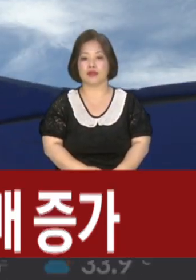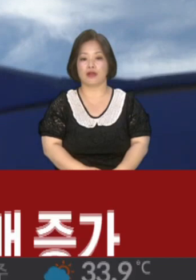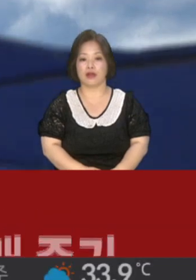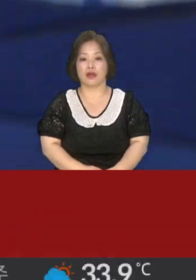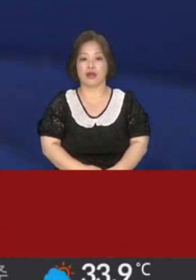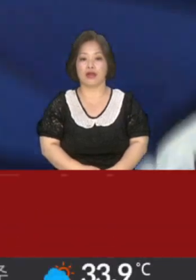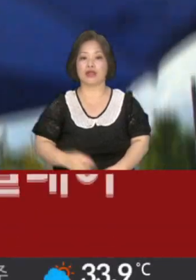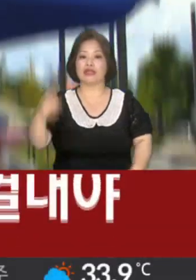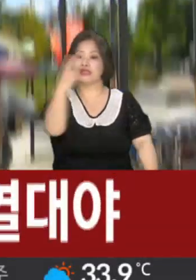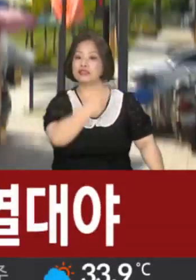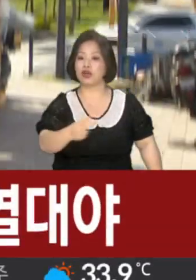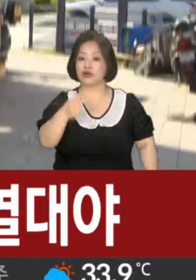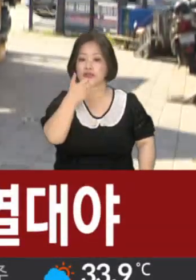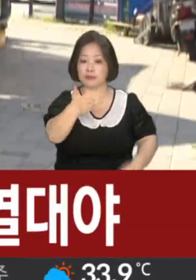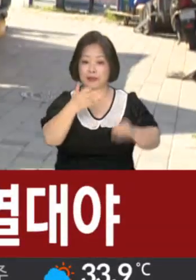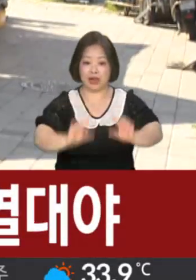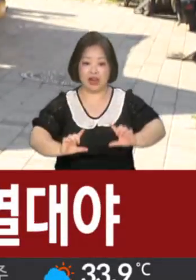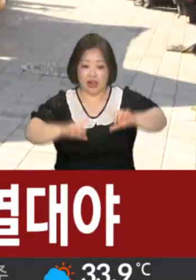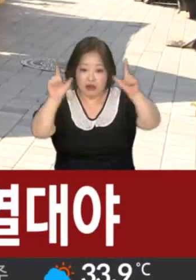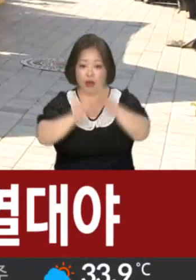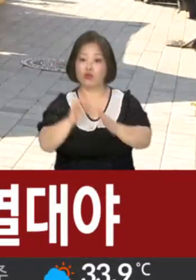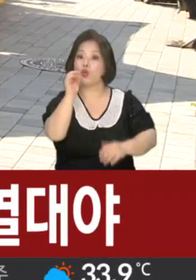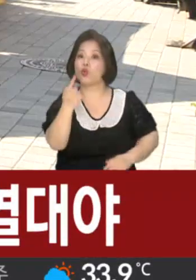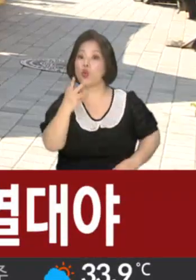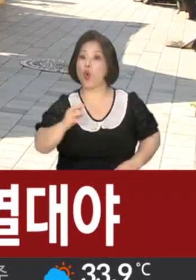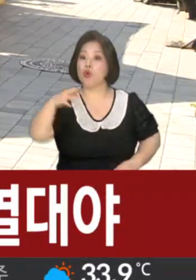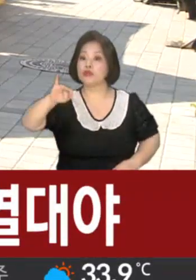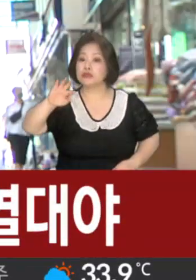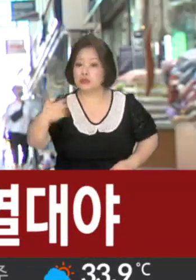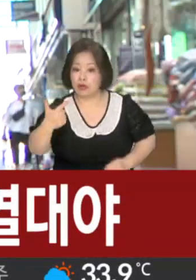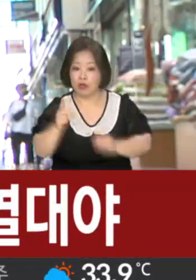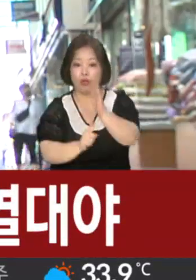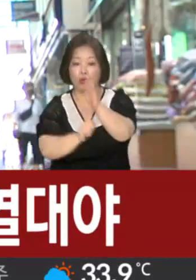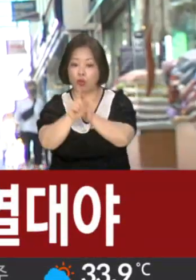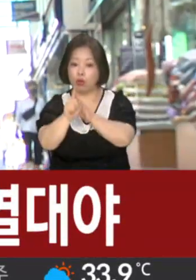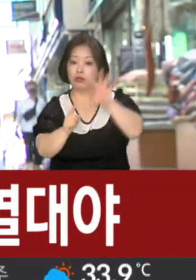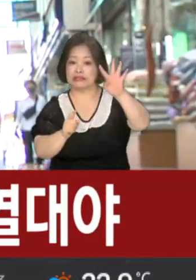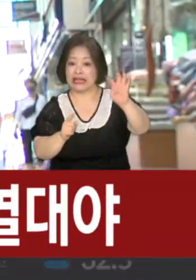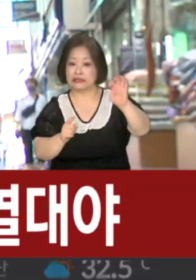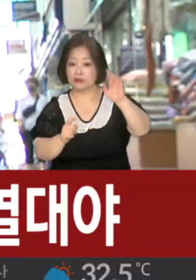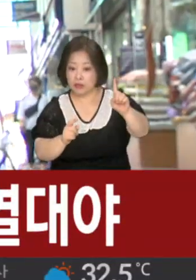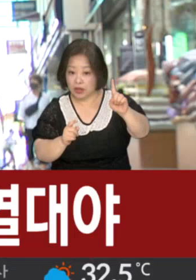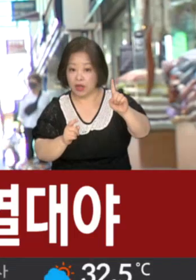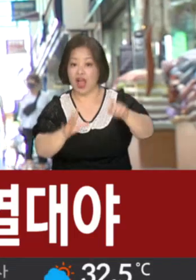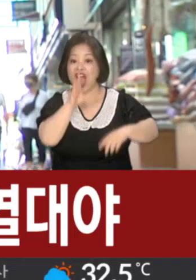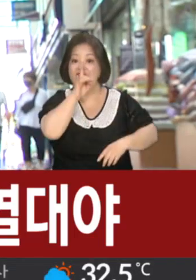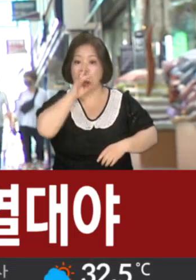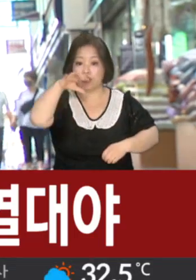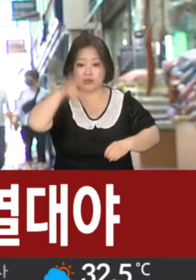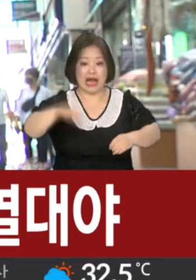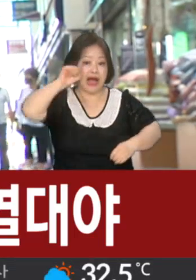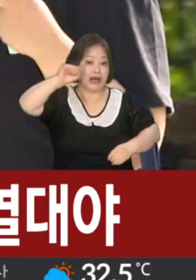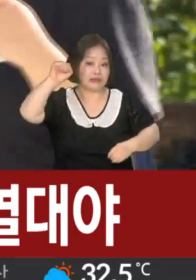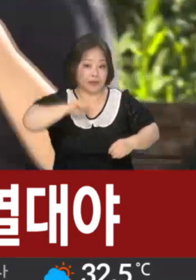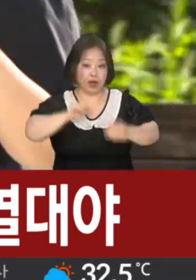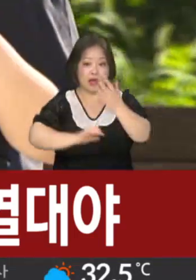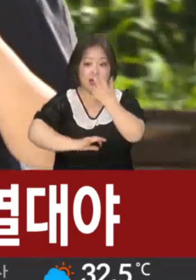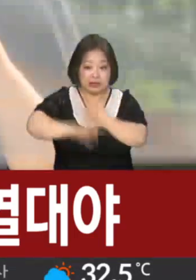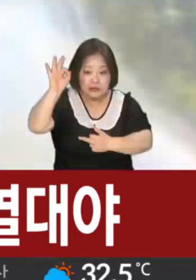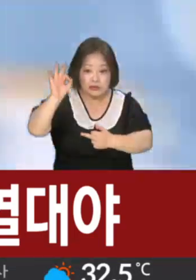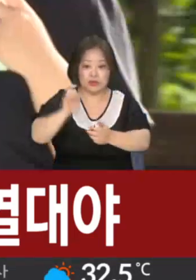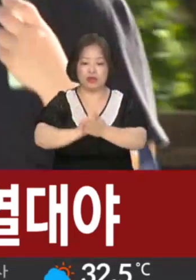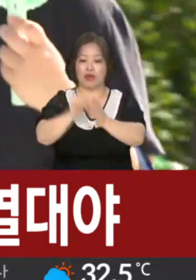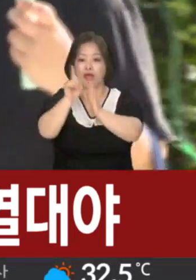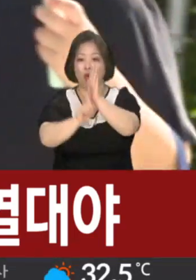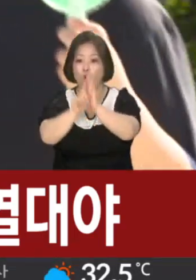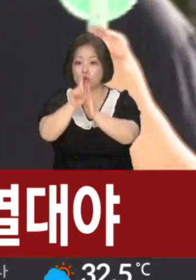지난 2018년 강원 홍천의 기온이 41도까지 치솟았습니다. 지난해 강릉에선 아침 기온이 30도 밑으로